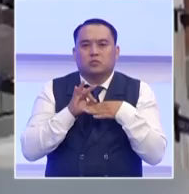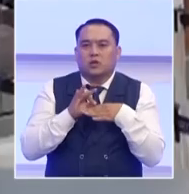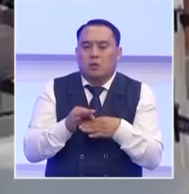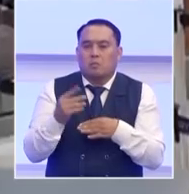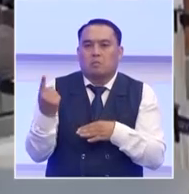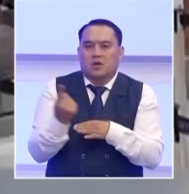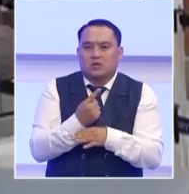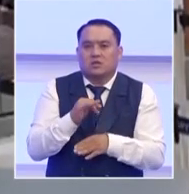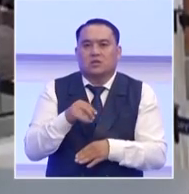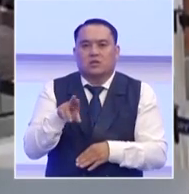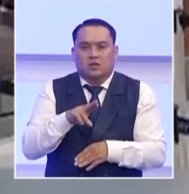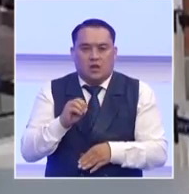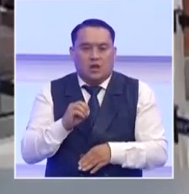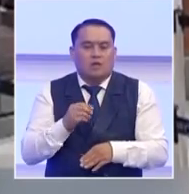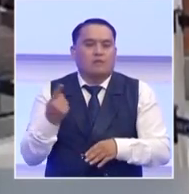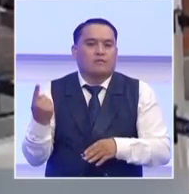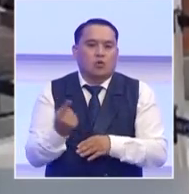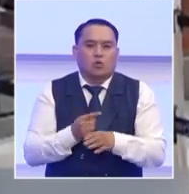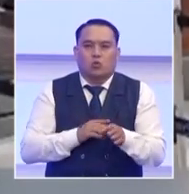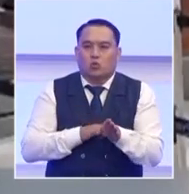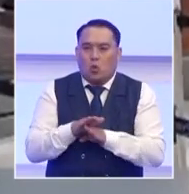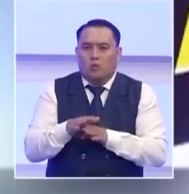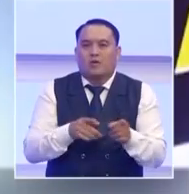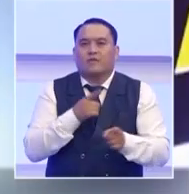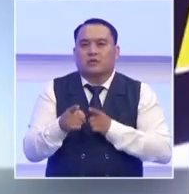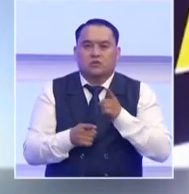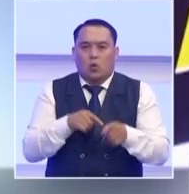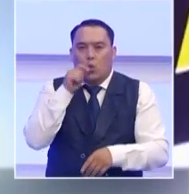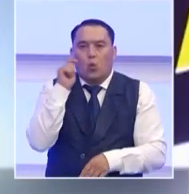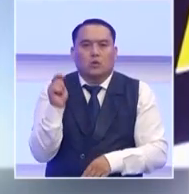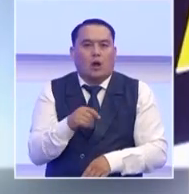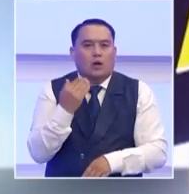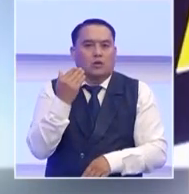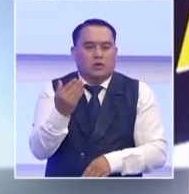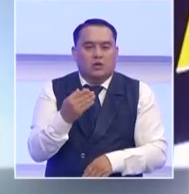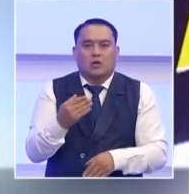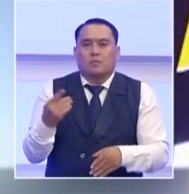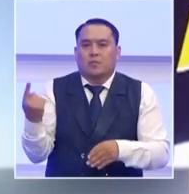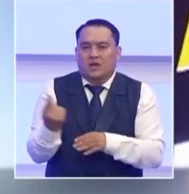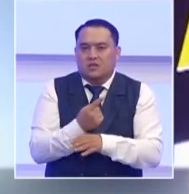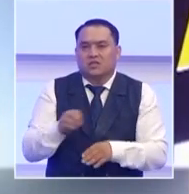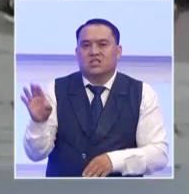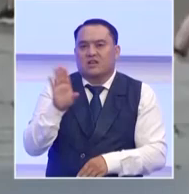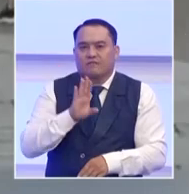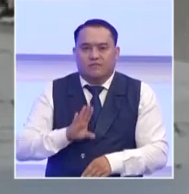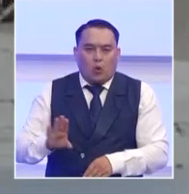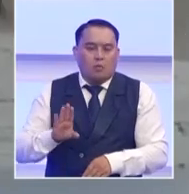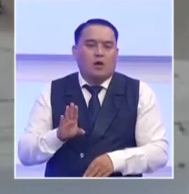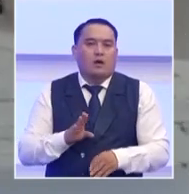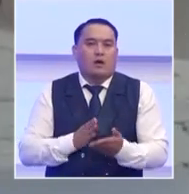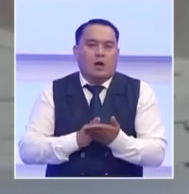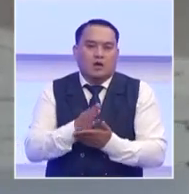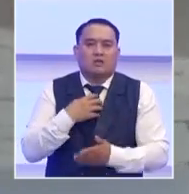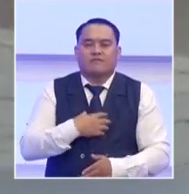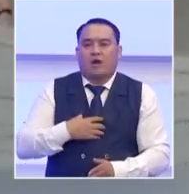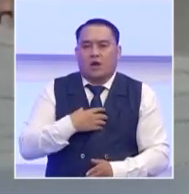бастап Украинада әуе байланысы толығымен қалпына келеді деп болжайды. Украиналықтар үшін ең алдымен Еуропа еліне жол ашылғаны